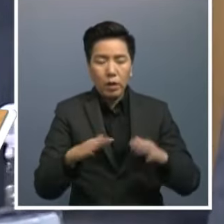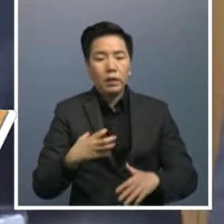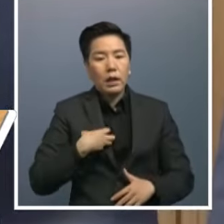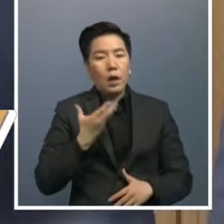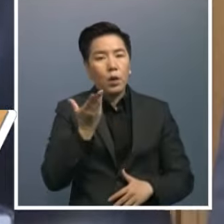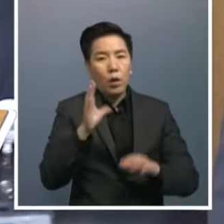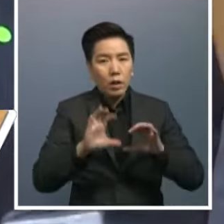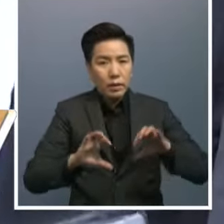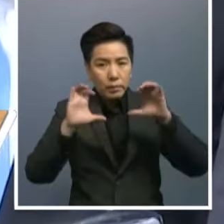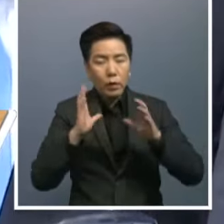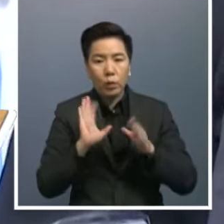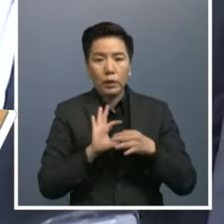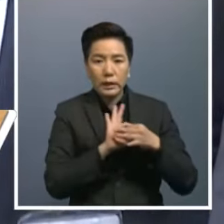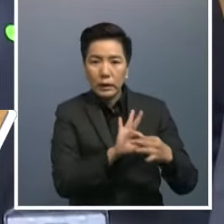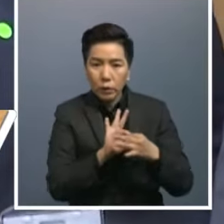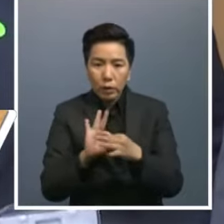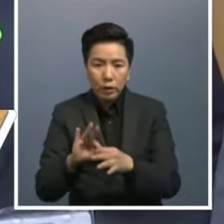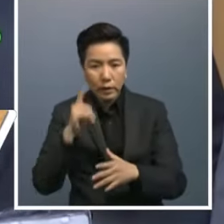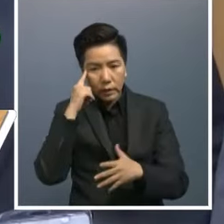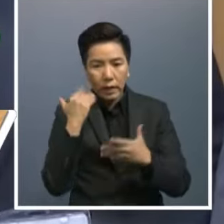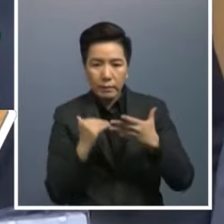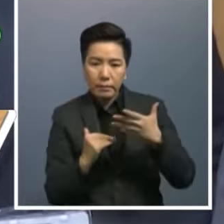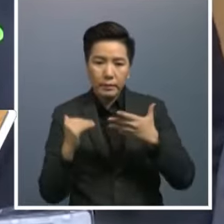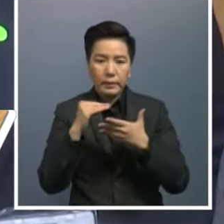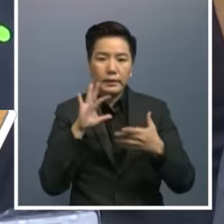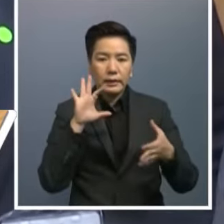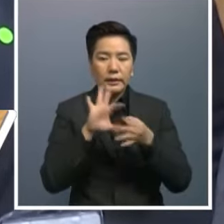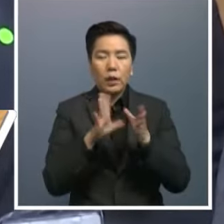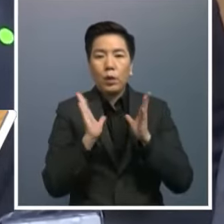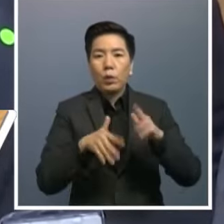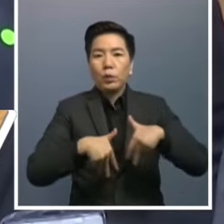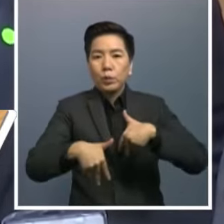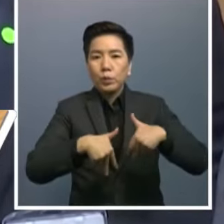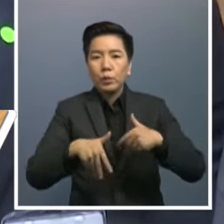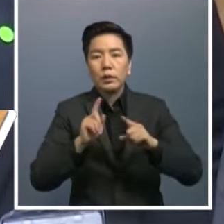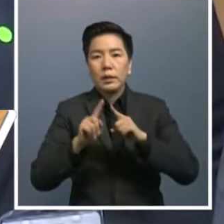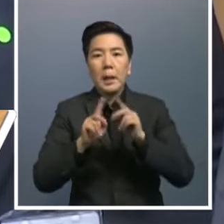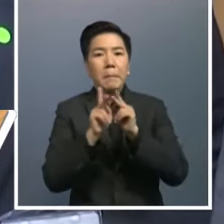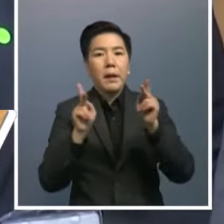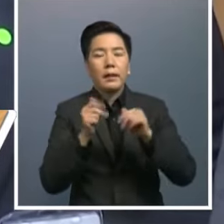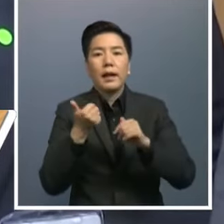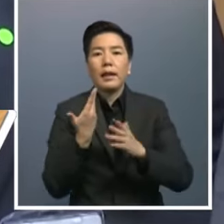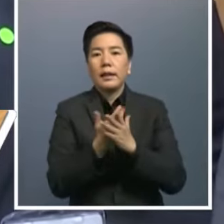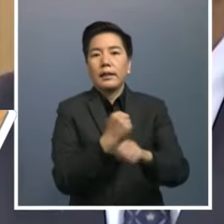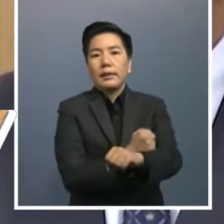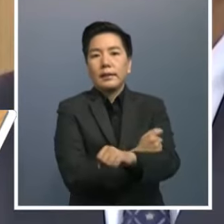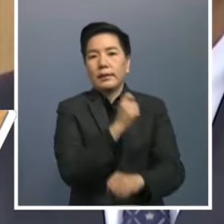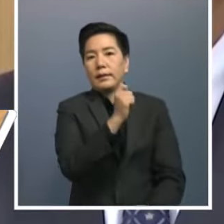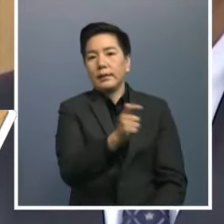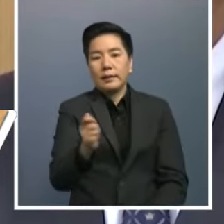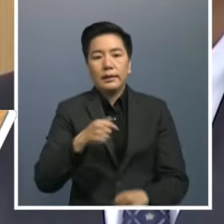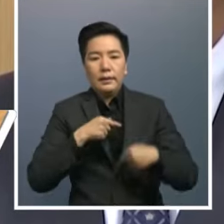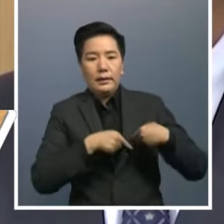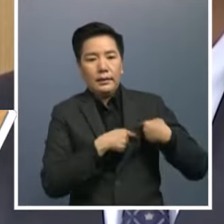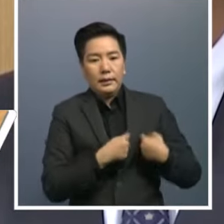ให้รัฐบาลรวมถึงหน่วยงานที่เกี่ยวข้องยกระดับกรรมการชุมชนขึ้นให้ได้รับค่าตอบแทนเพื่อเป็นขวัญและกำลังใจใน